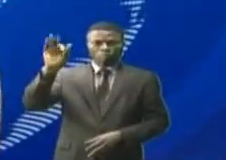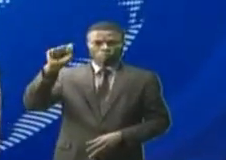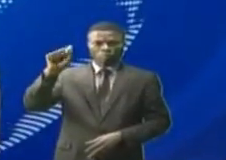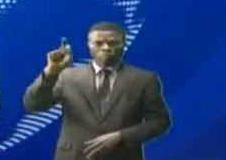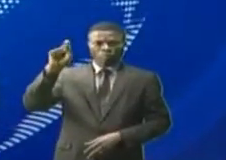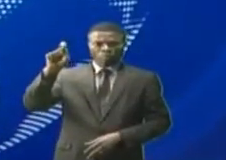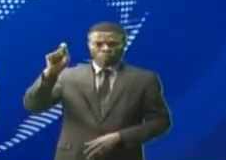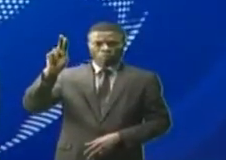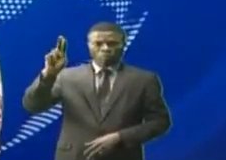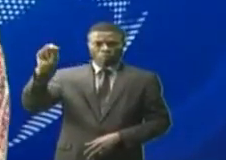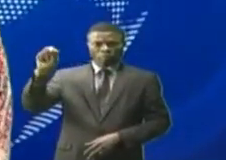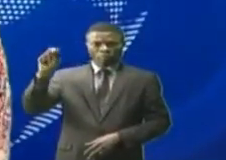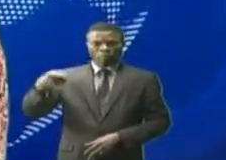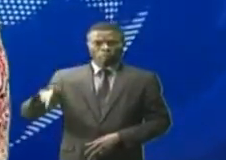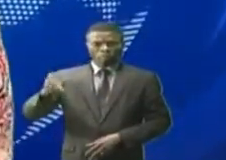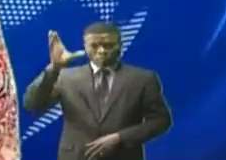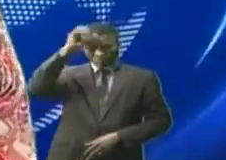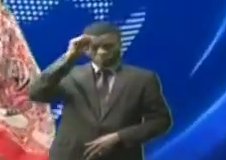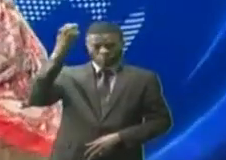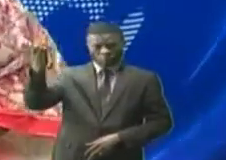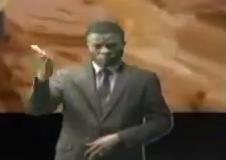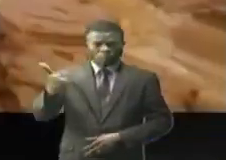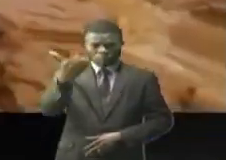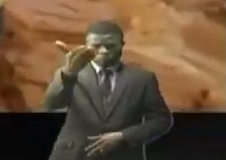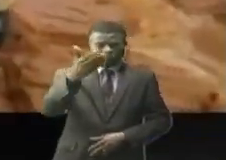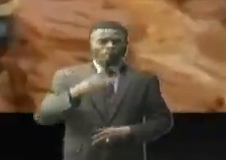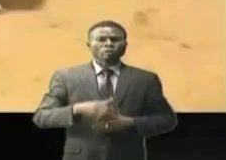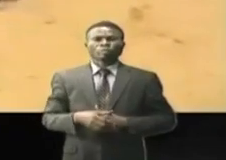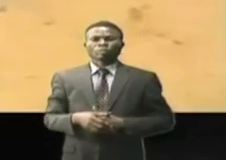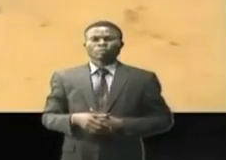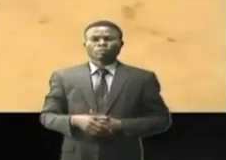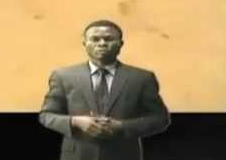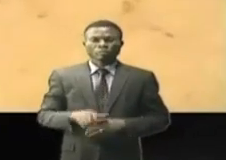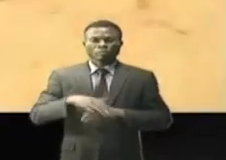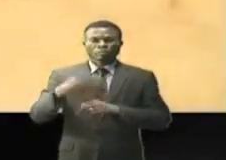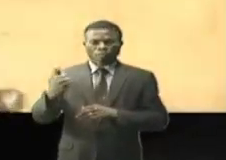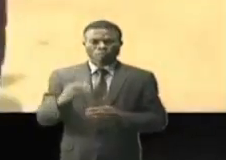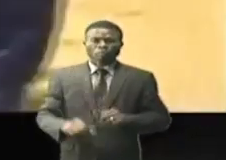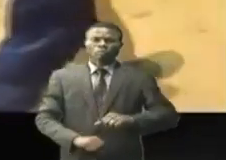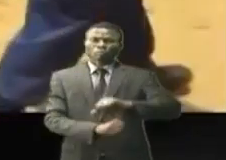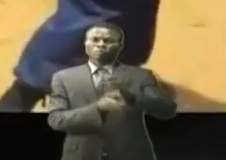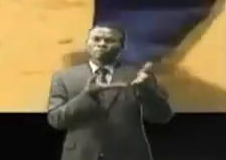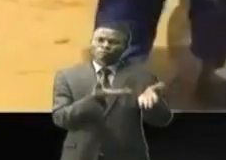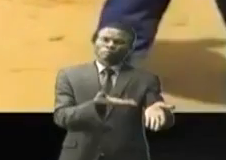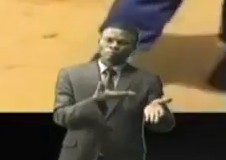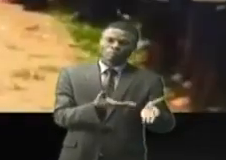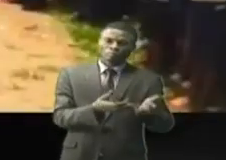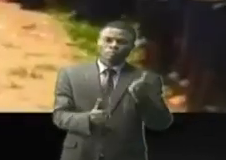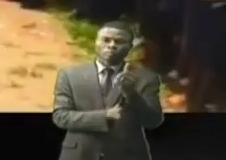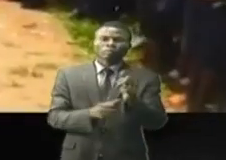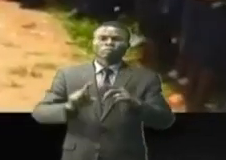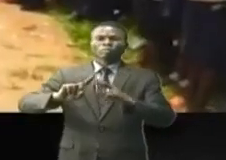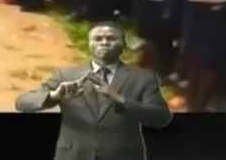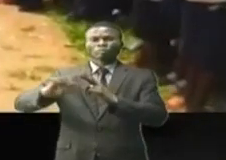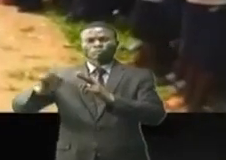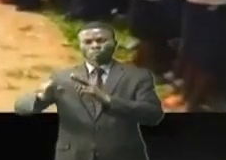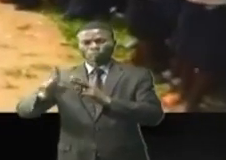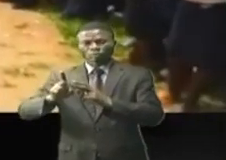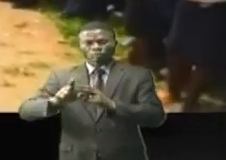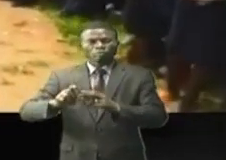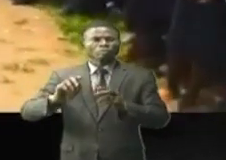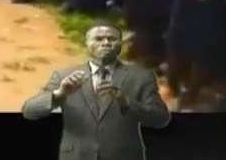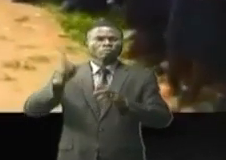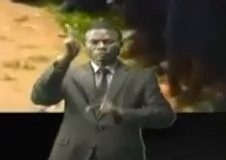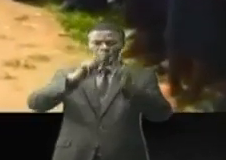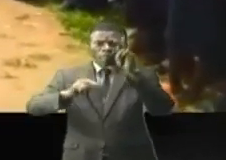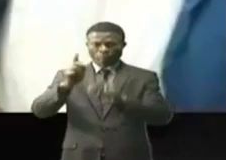de Bagata, dans la province du Kwilu. Après avoir assisté les déplacements du conflit opposant les Teke et les Yaka dans la